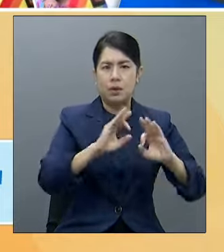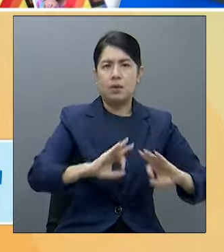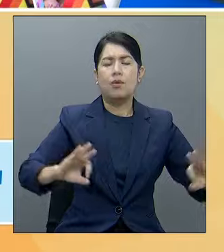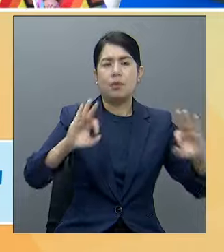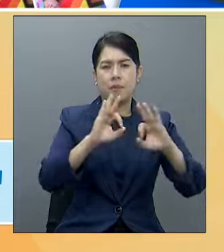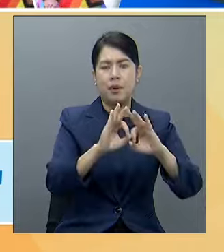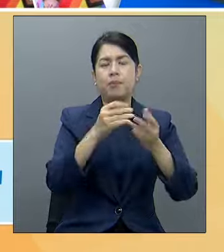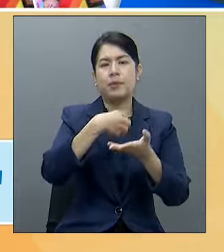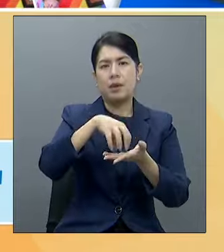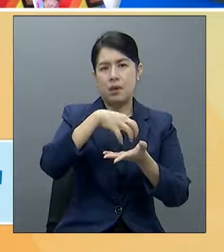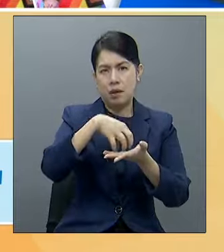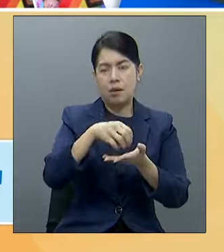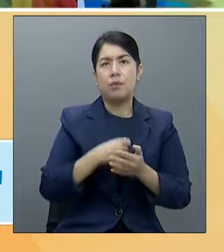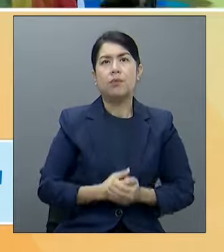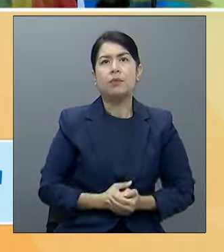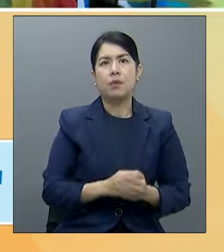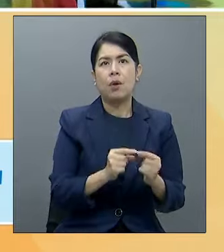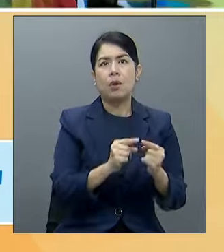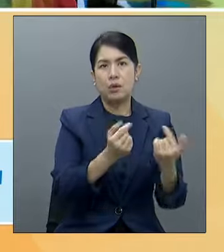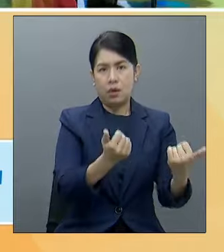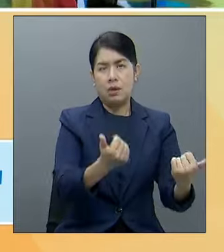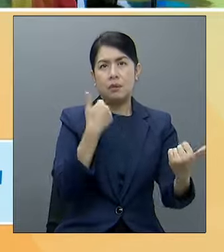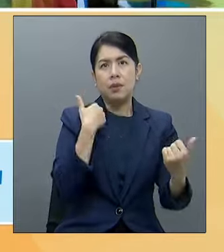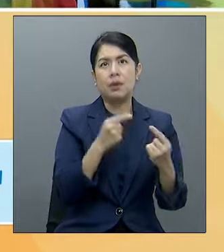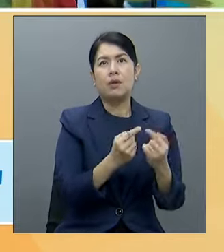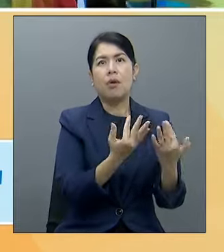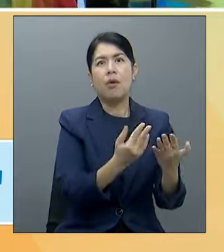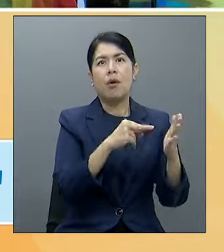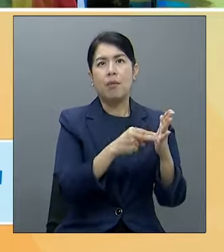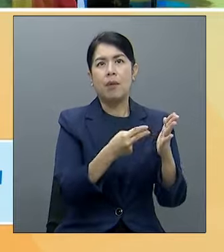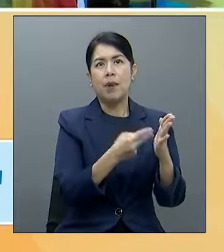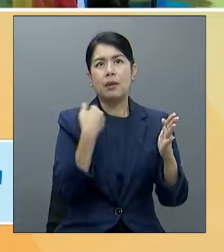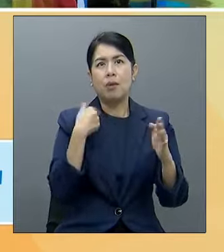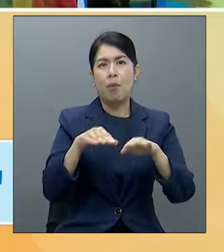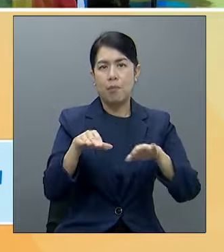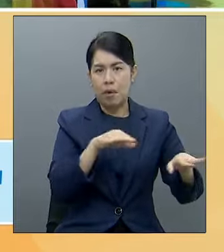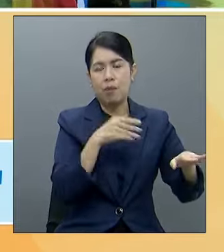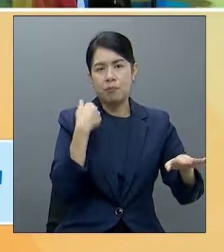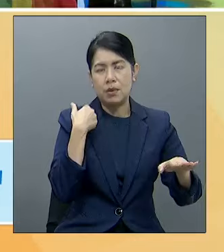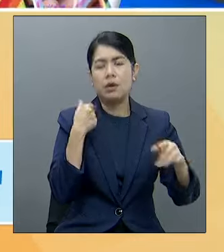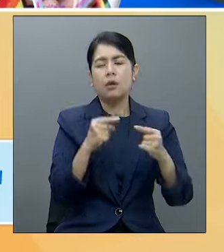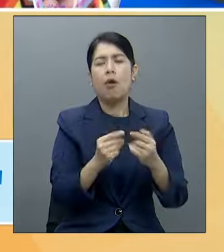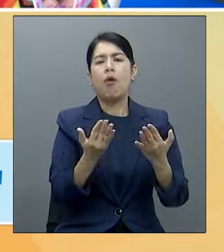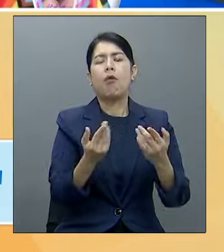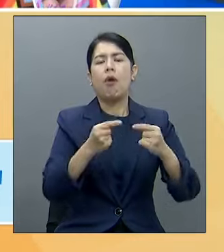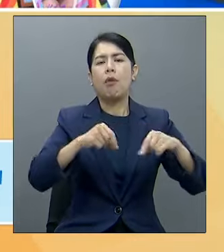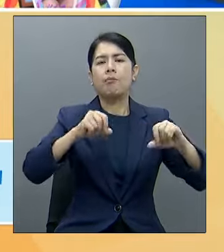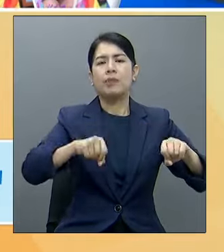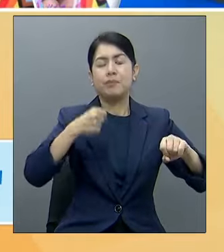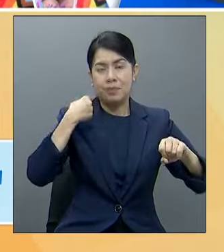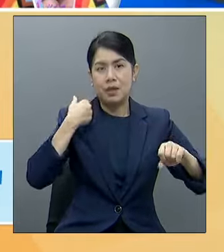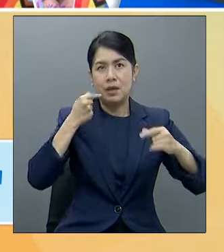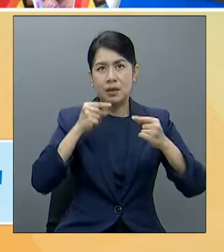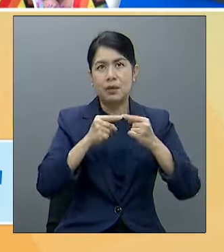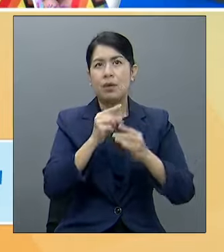วพูดมาสักครู่นี้เราตั้งขบวนรอแล้วเหมือนมีแห่ขันหมากรอแล้วรออย่างเดียวเจ้าบ่าวเท่านั้นแหละประกาศปั๊บเราพร้อมแ